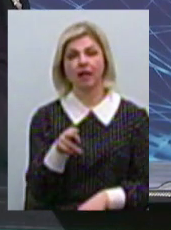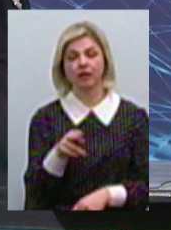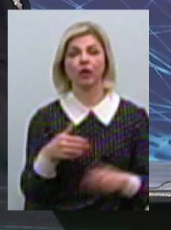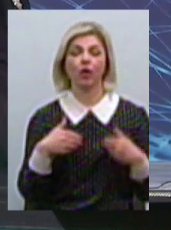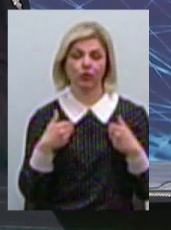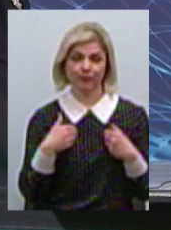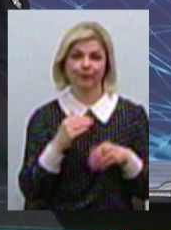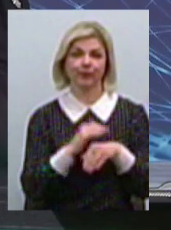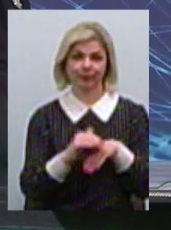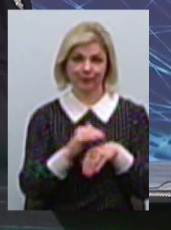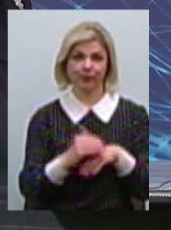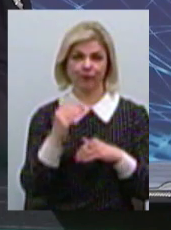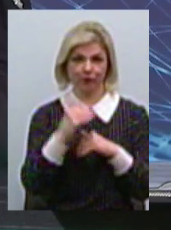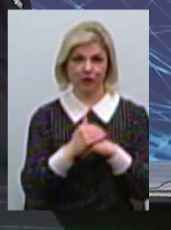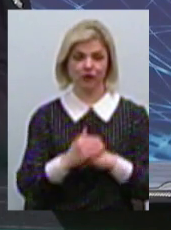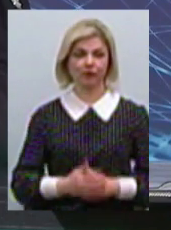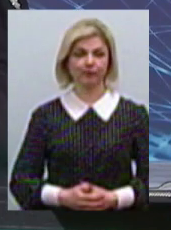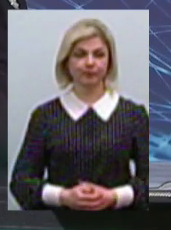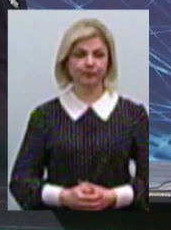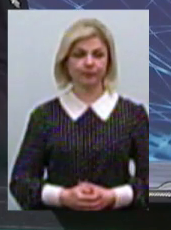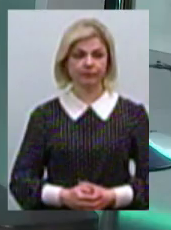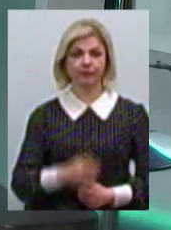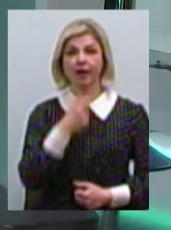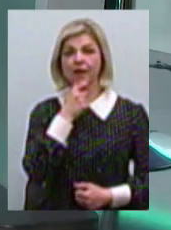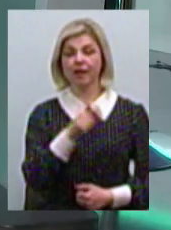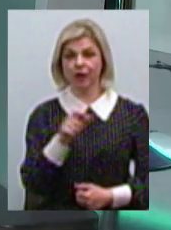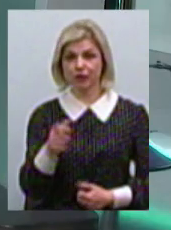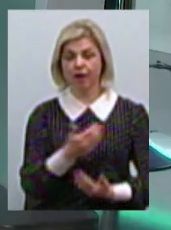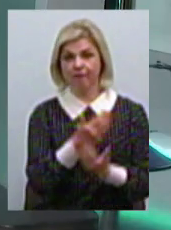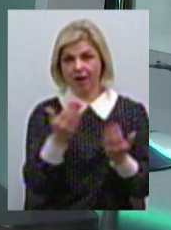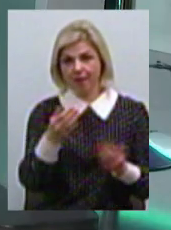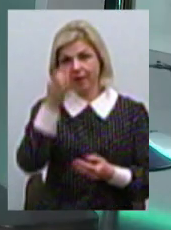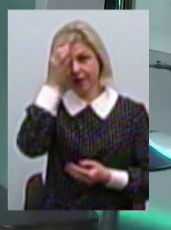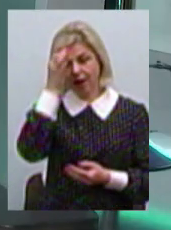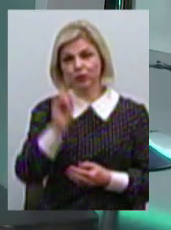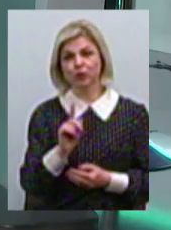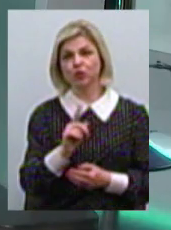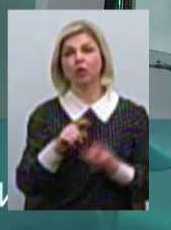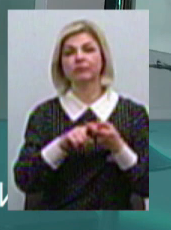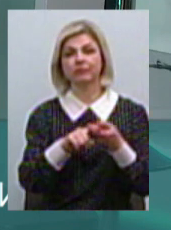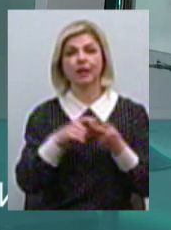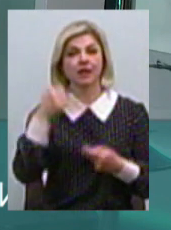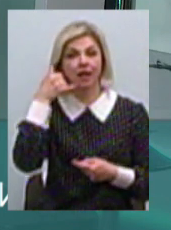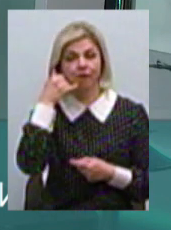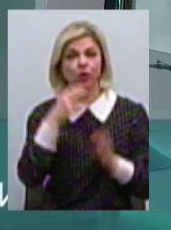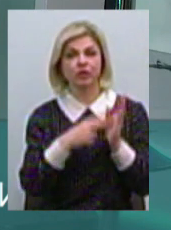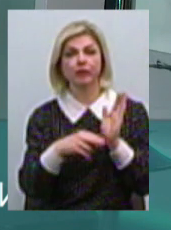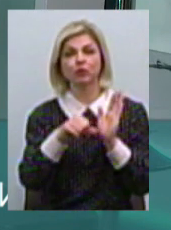в нашій студії. Добрий вечір. Доброго вечора. А глядачам я нагадую, що ми працюємо в прямому ефірі. Наш контакт на телефон